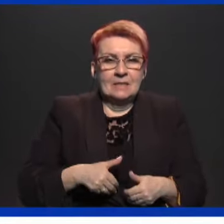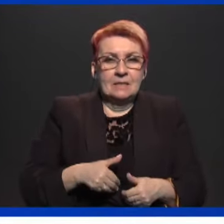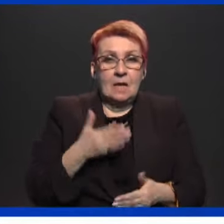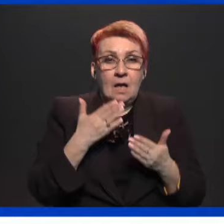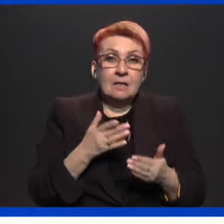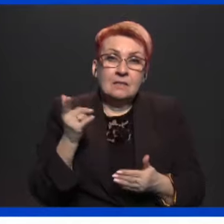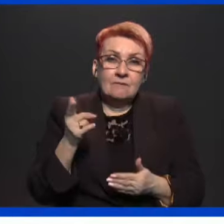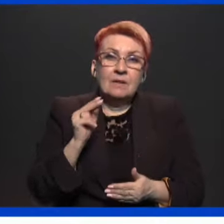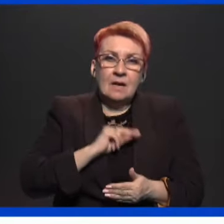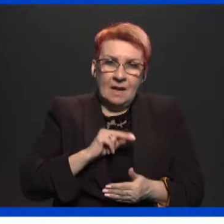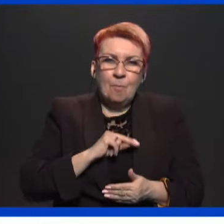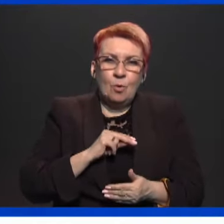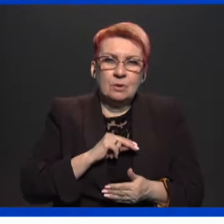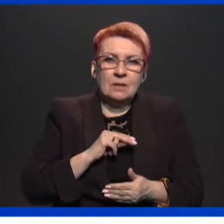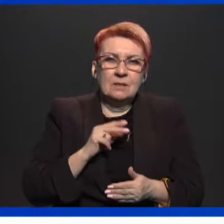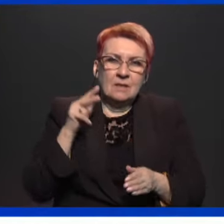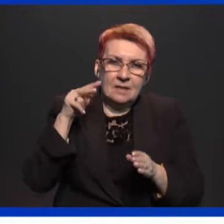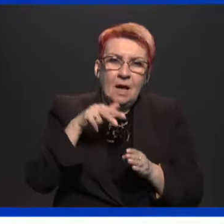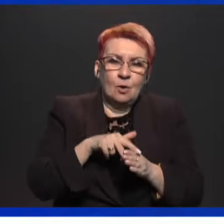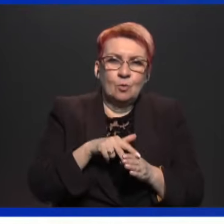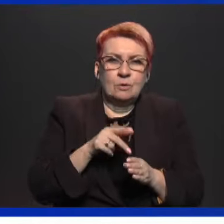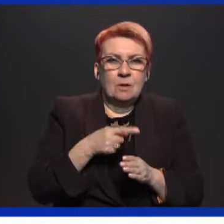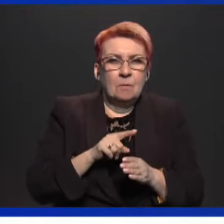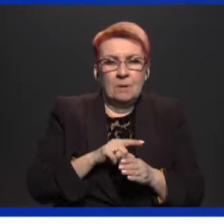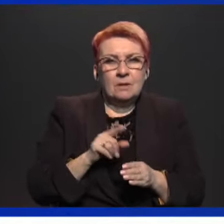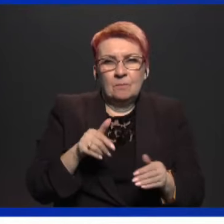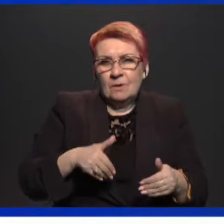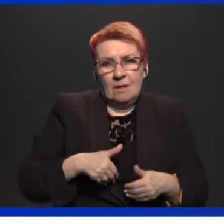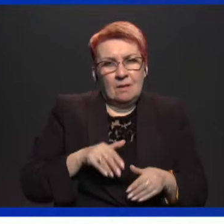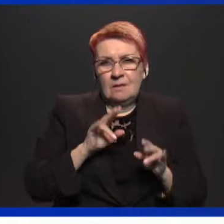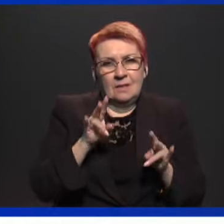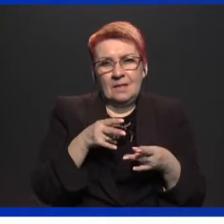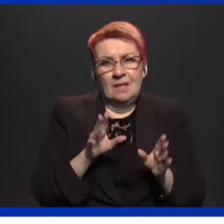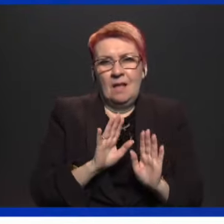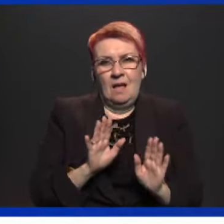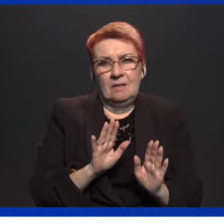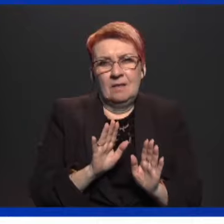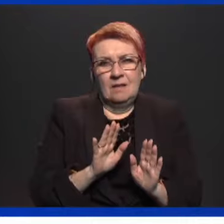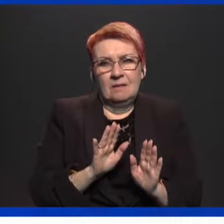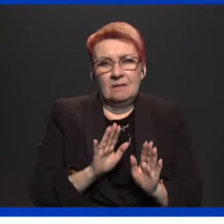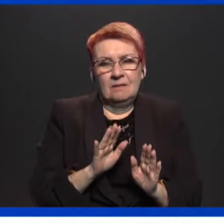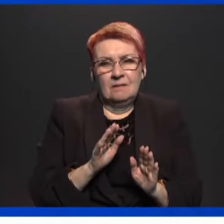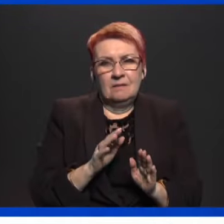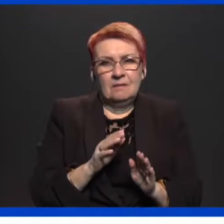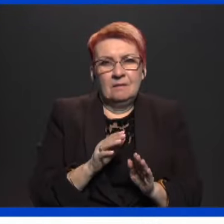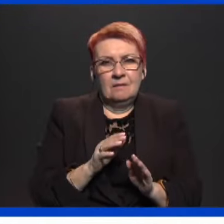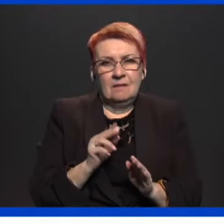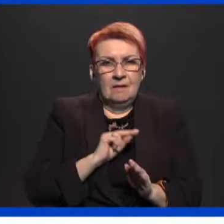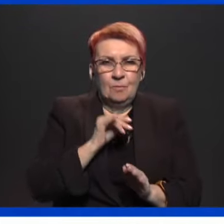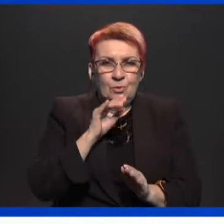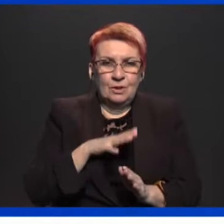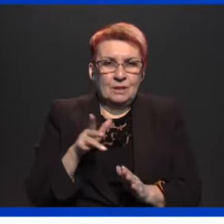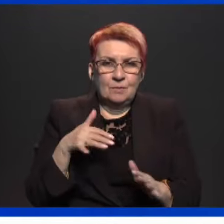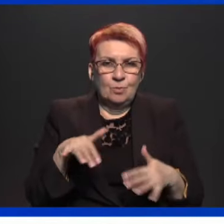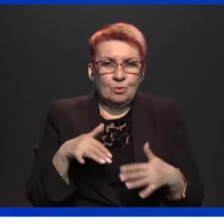приходится работать напряженно в этот день, то уж сильно себя не морить голодом, конечно. И в этом смысле какой может быть распорядок? Что самое